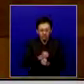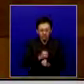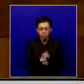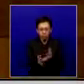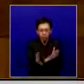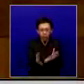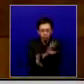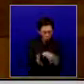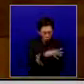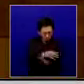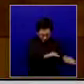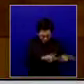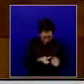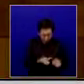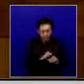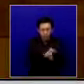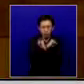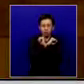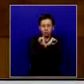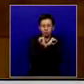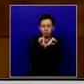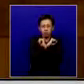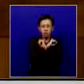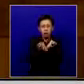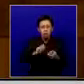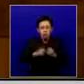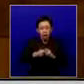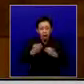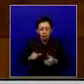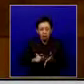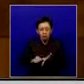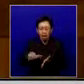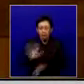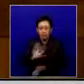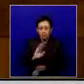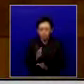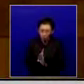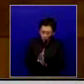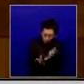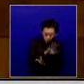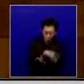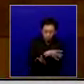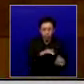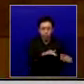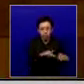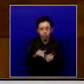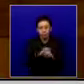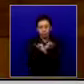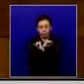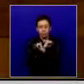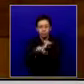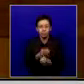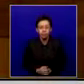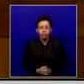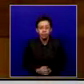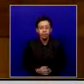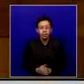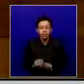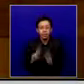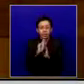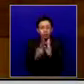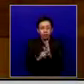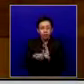ก่อนป้องกันก่อนไม่ให้เกิดขึ้นฉะนั้นสิ่งที่ตามมาก็คืออะไรก็คือพรก.